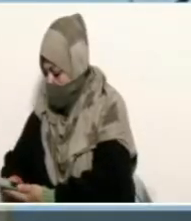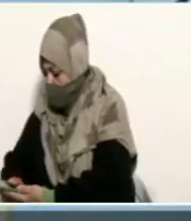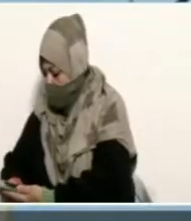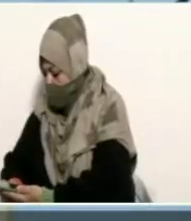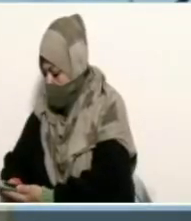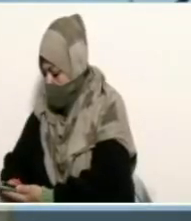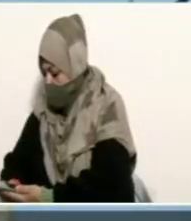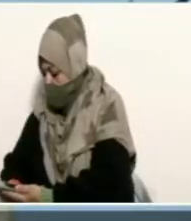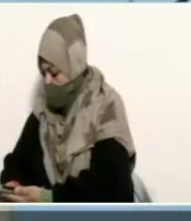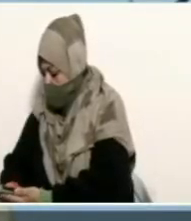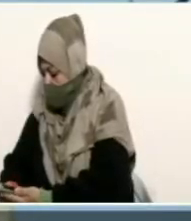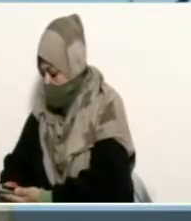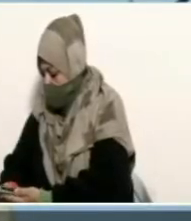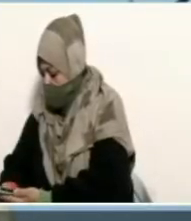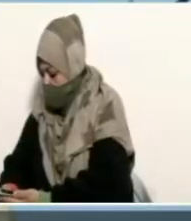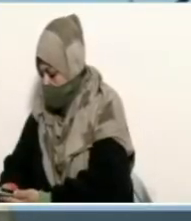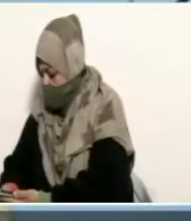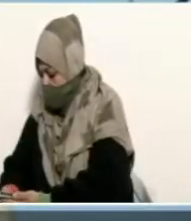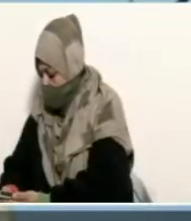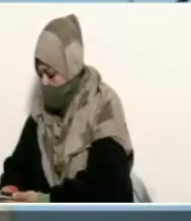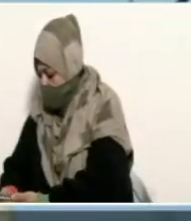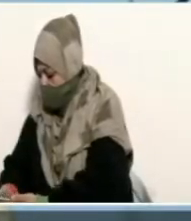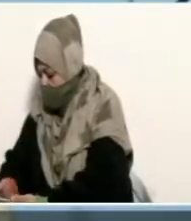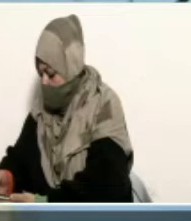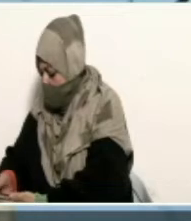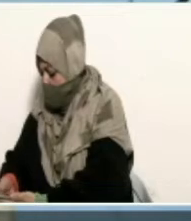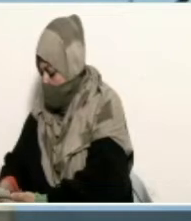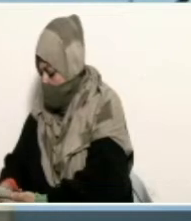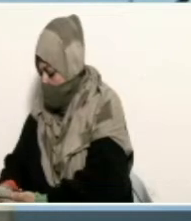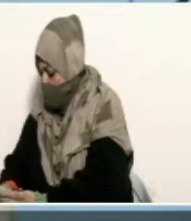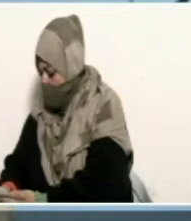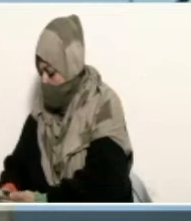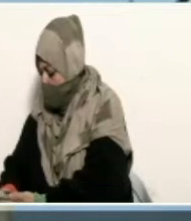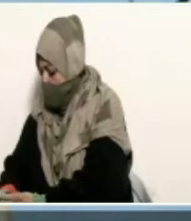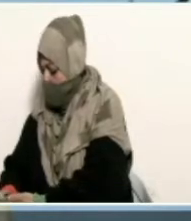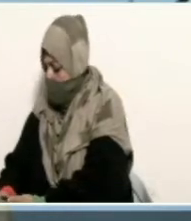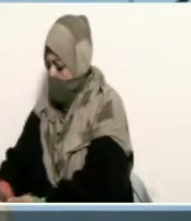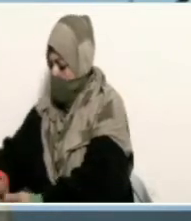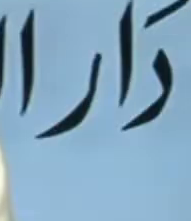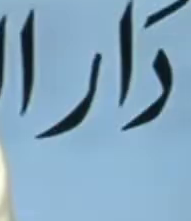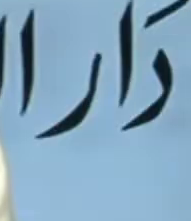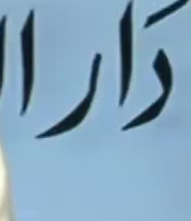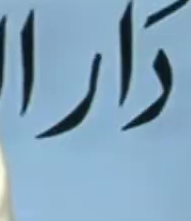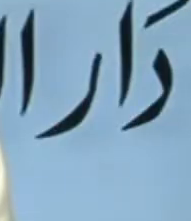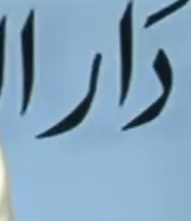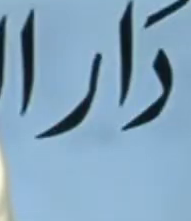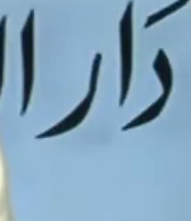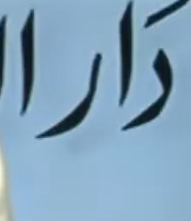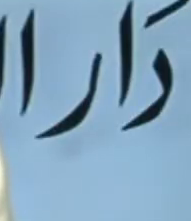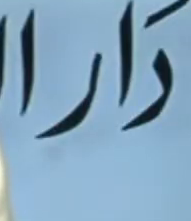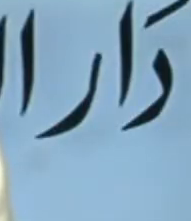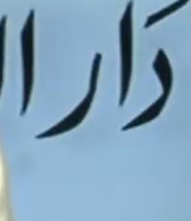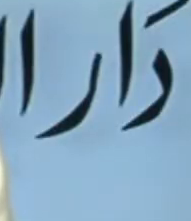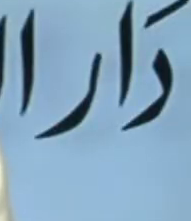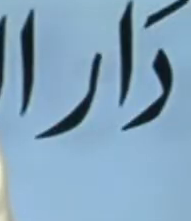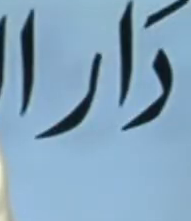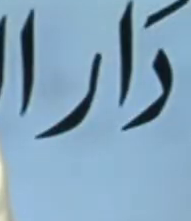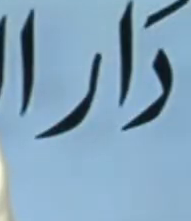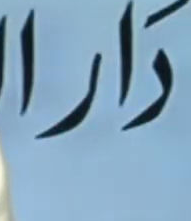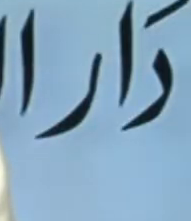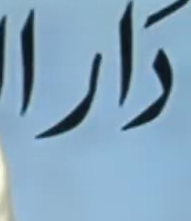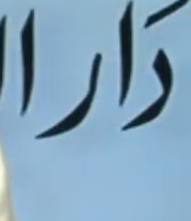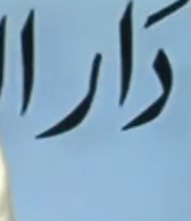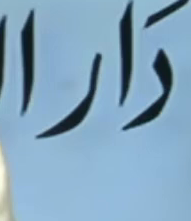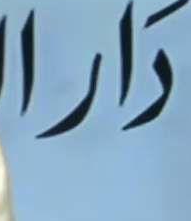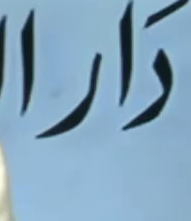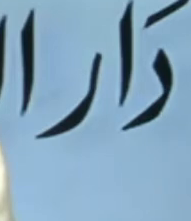مدارج. بسم الله الرحمن الرحيم، الحمد لله حق حمده، والصلاة والسلام على نبيه وعبده وعلى آله